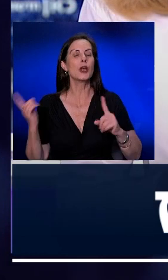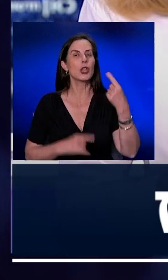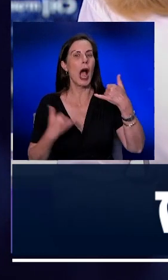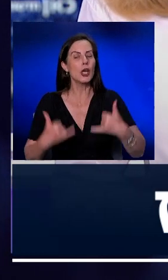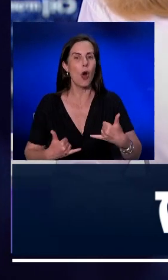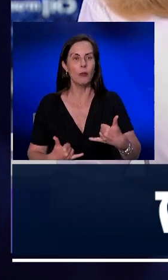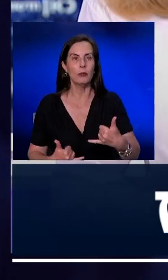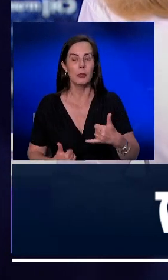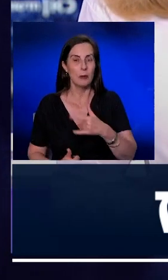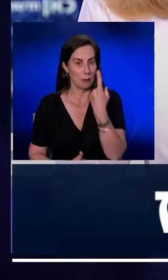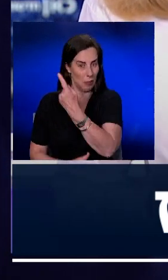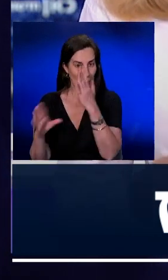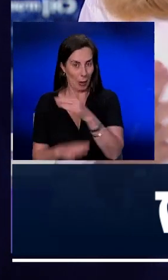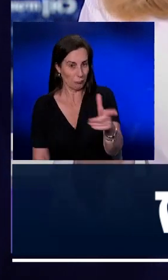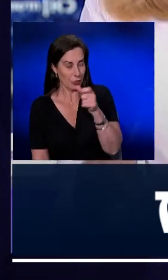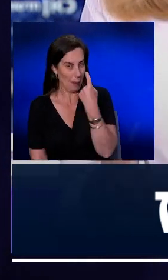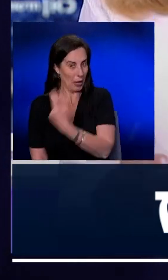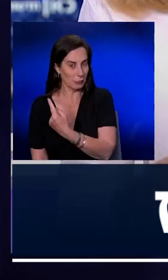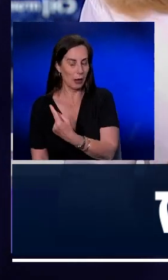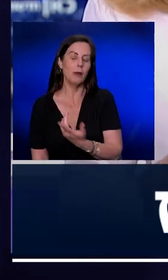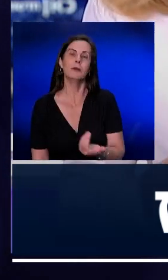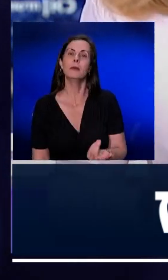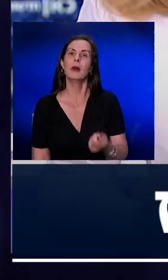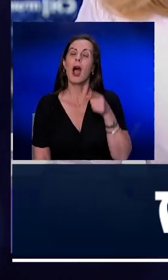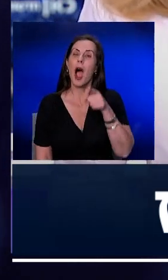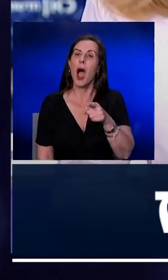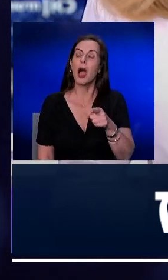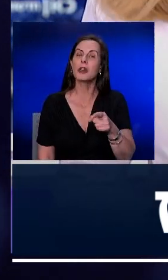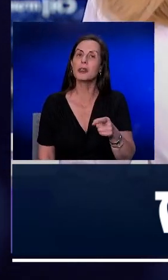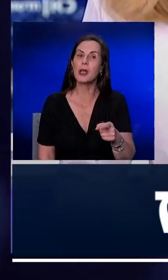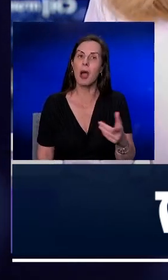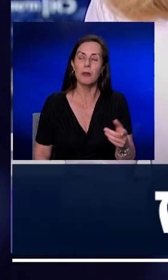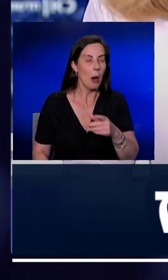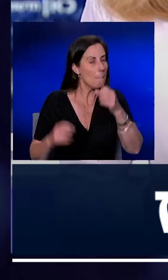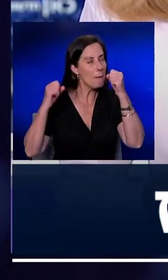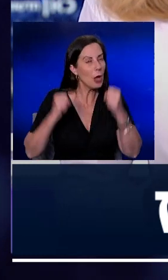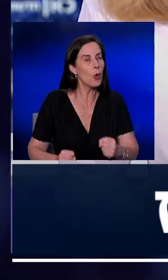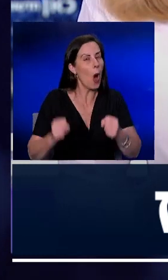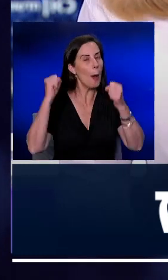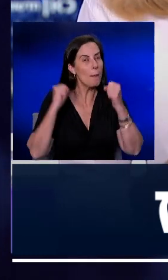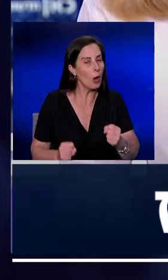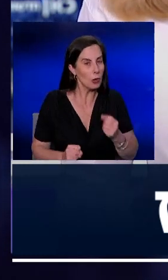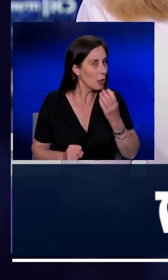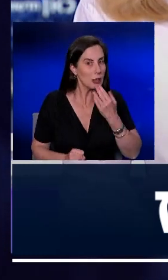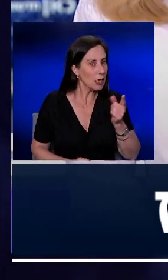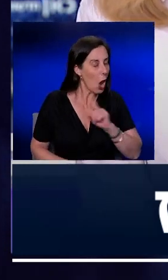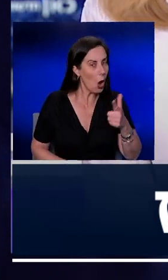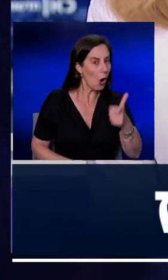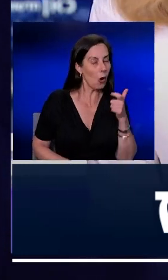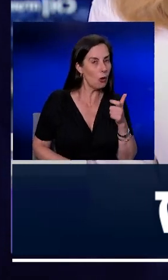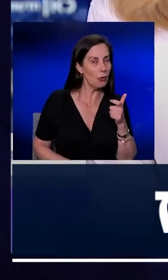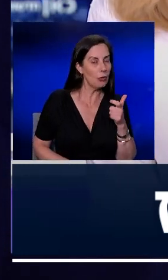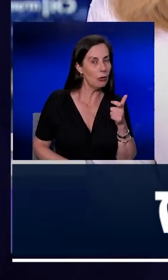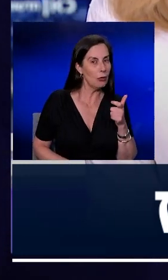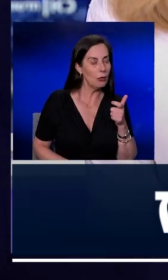שמדובר בחמושים פלסטינים שירו, אנחנו מכירים. האם אתה שולל הערב באופן חד משמעי את האפשרות שצהל הוא שהרג את שירין